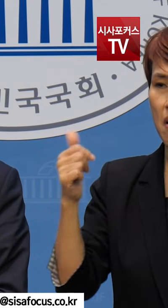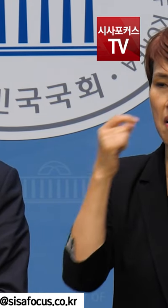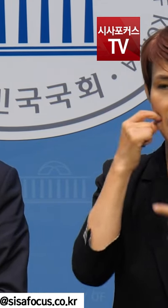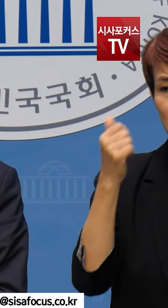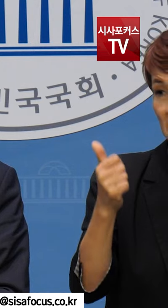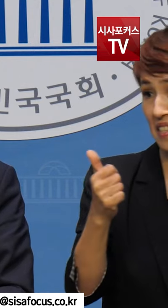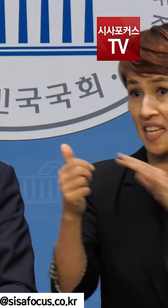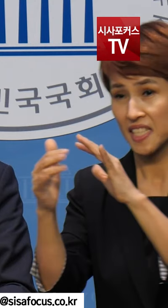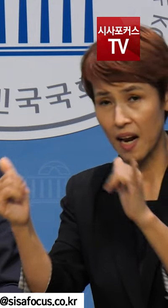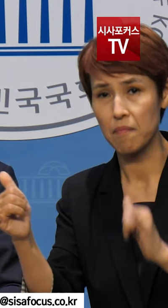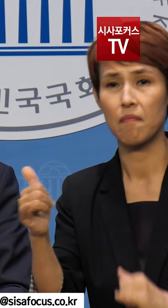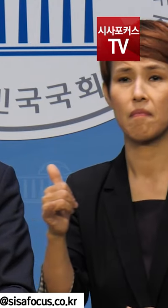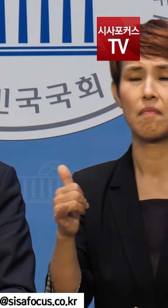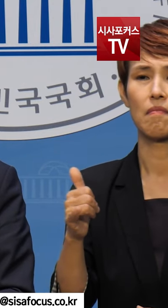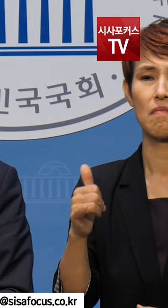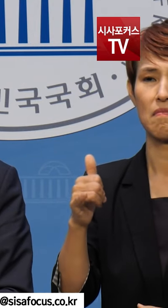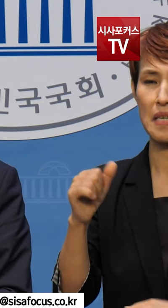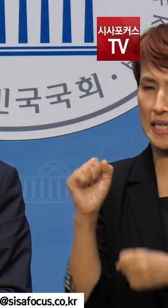전 위원장이